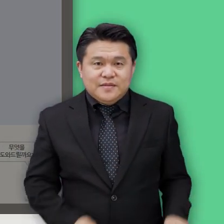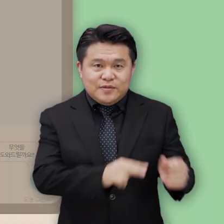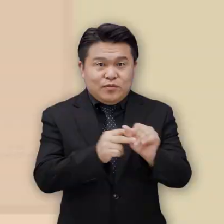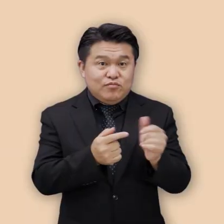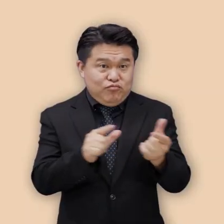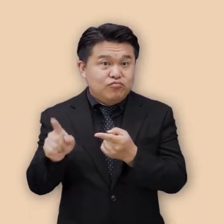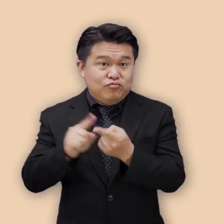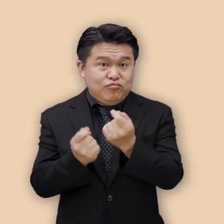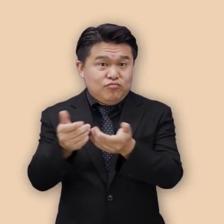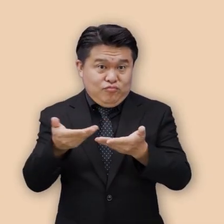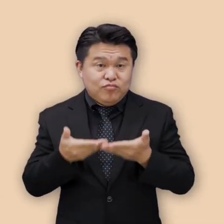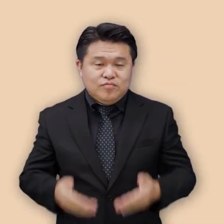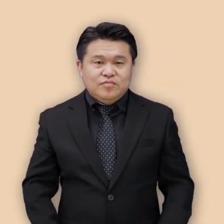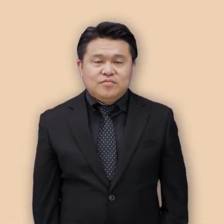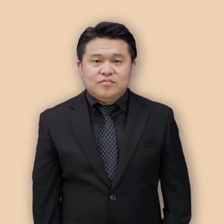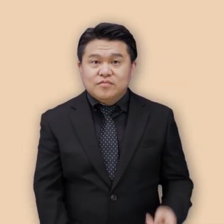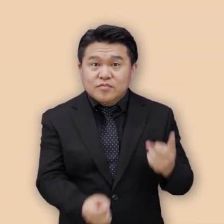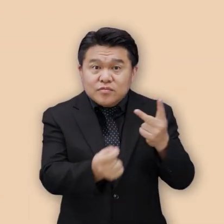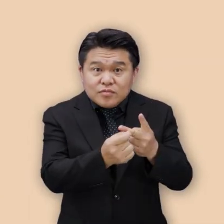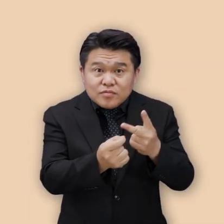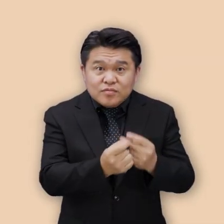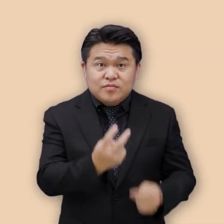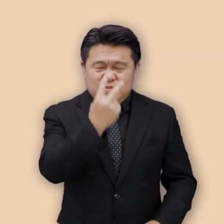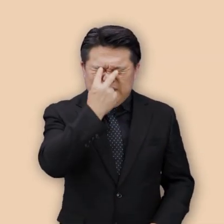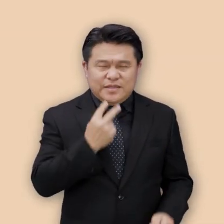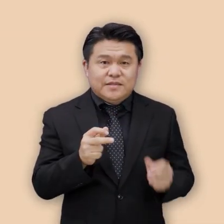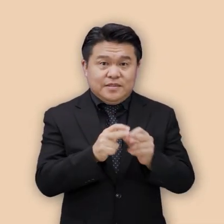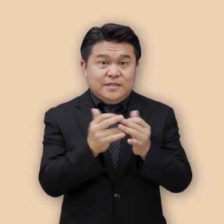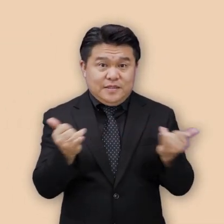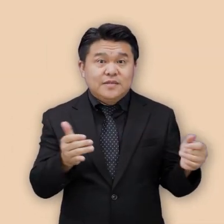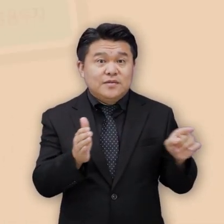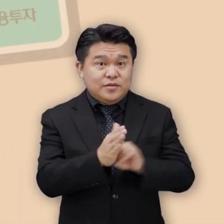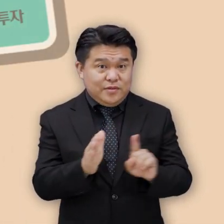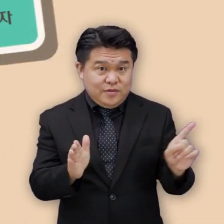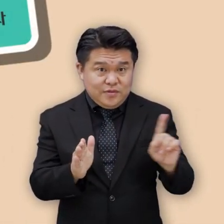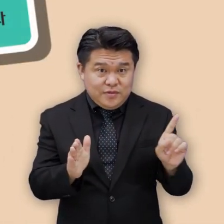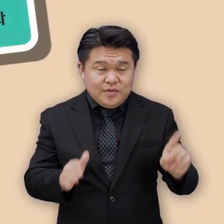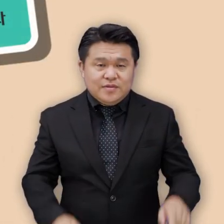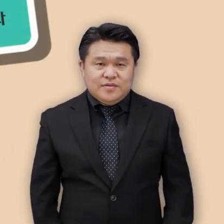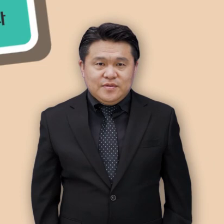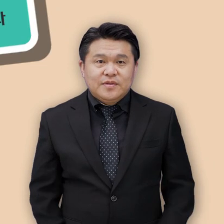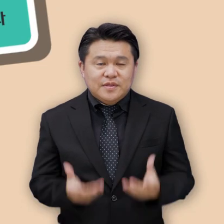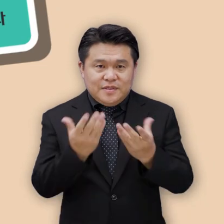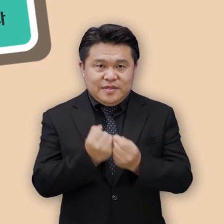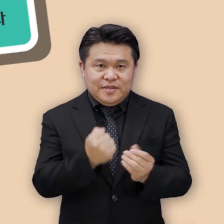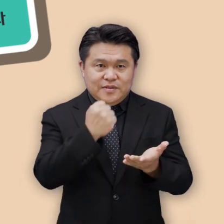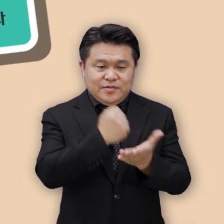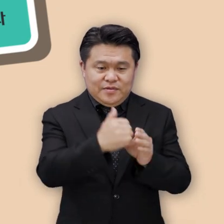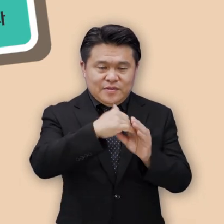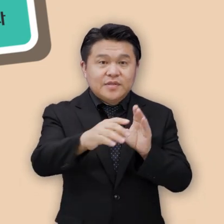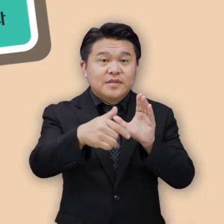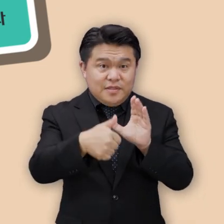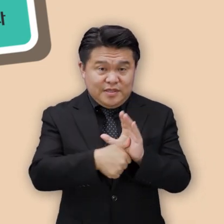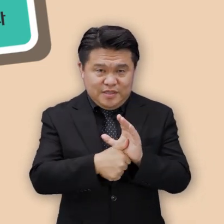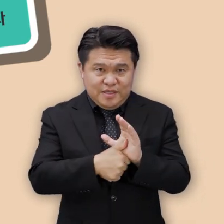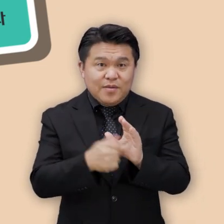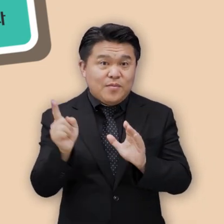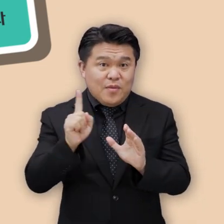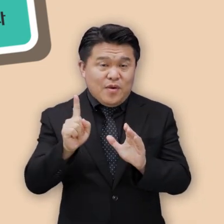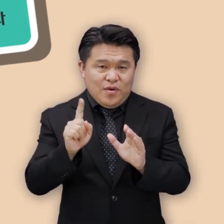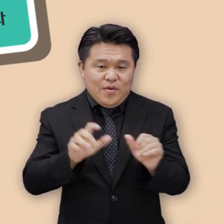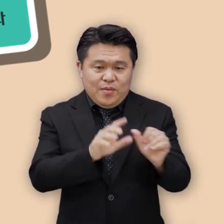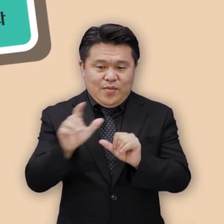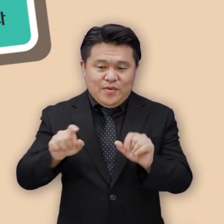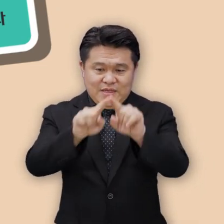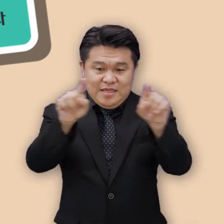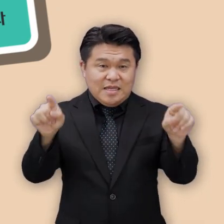가능합니다. 둘째, 전맥 및 저시력을 가지고 계신 손님들을 위해 전자금융 서비스에 이용하실 수 있는 점자로